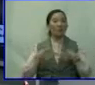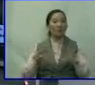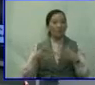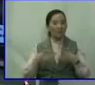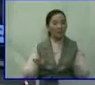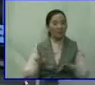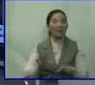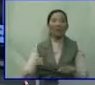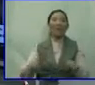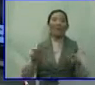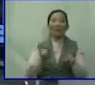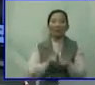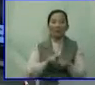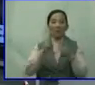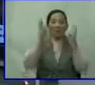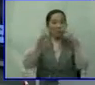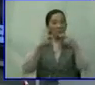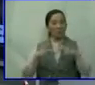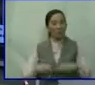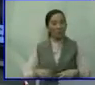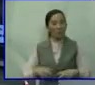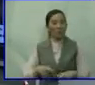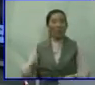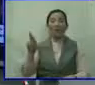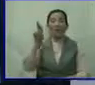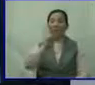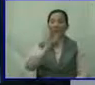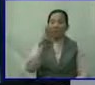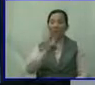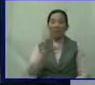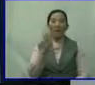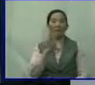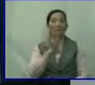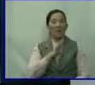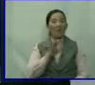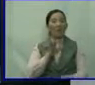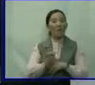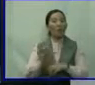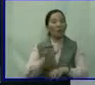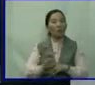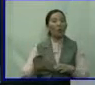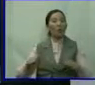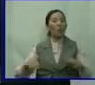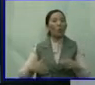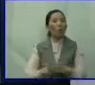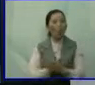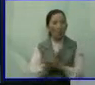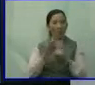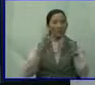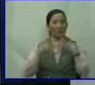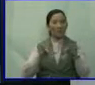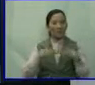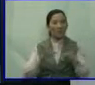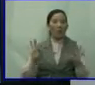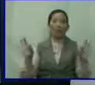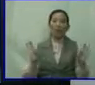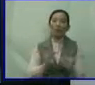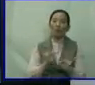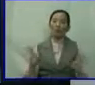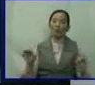Давайте ее рассмотрим. В январе были выпущены новые компакт-диски музыкальных